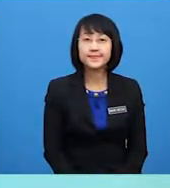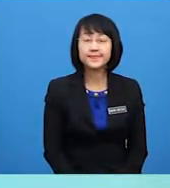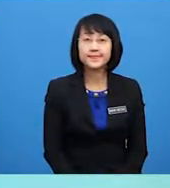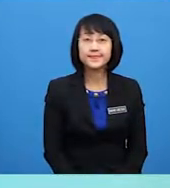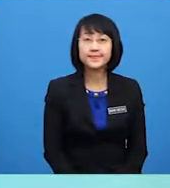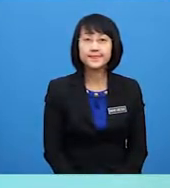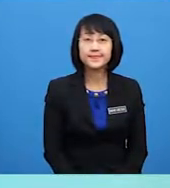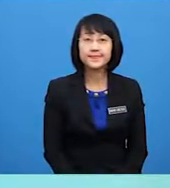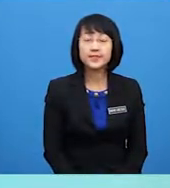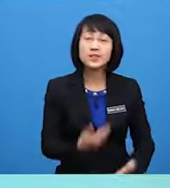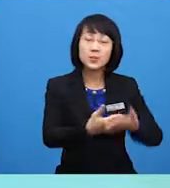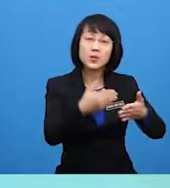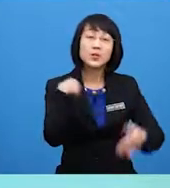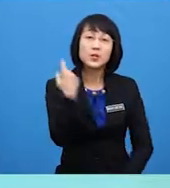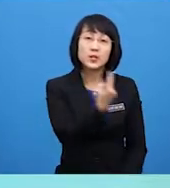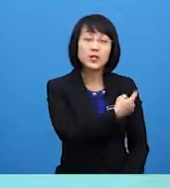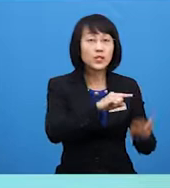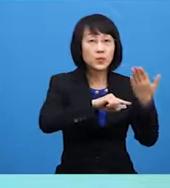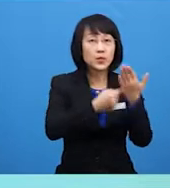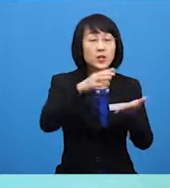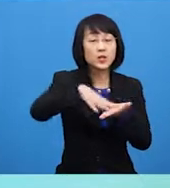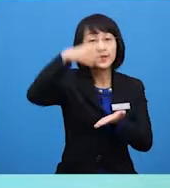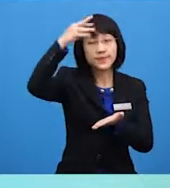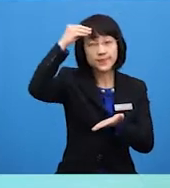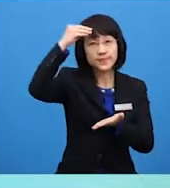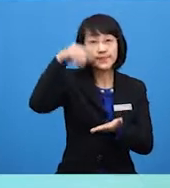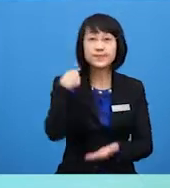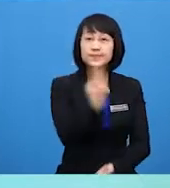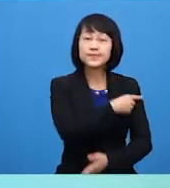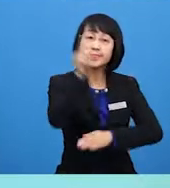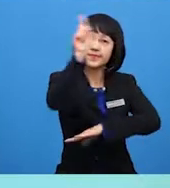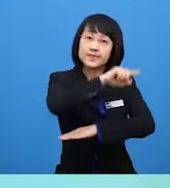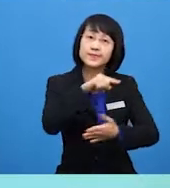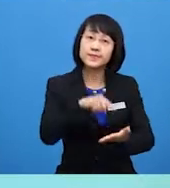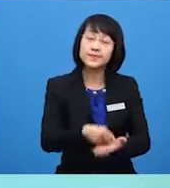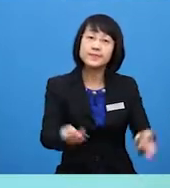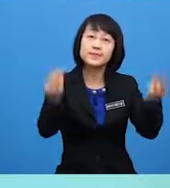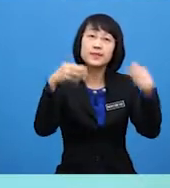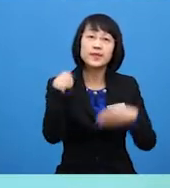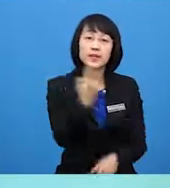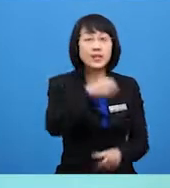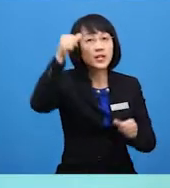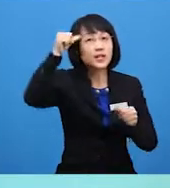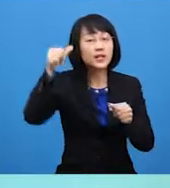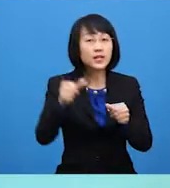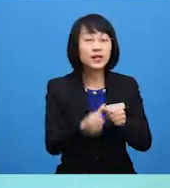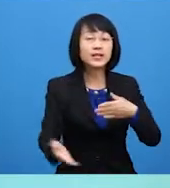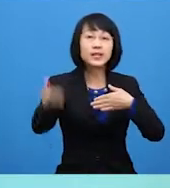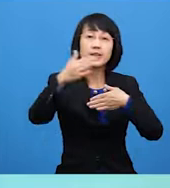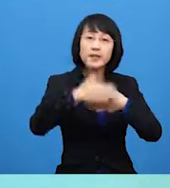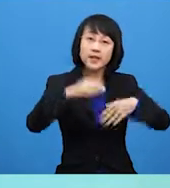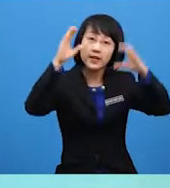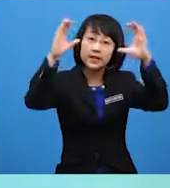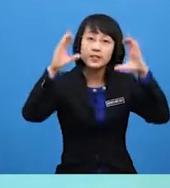Sebelum kita memulakan pembelajaran kita pada hari ini, mari kita ingat kembali